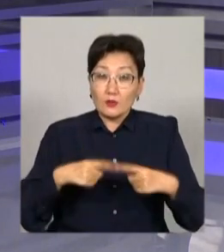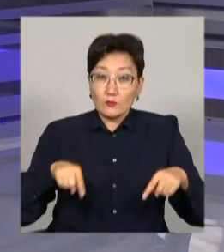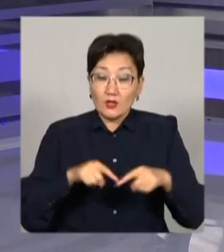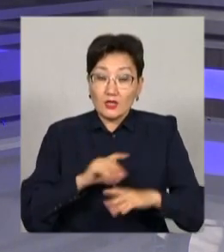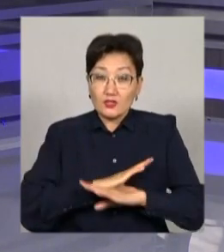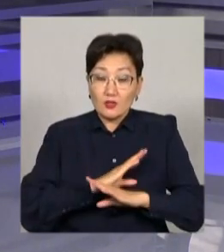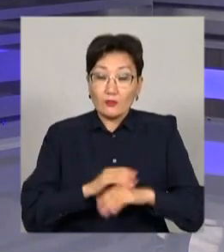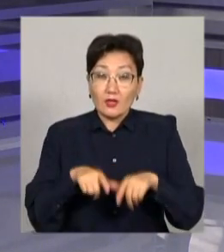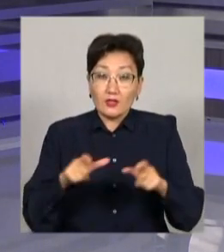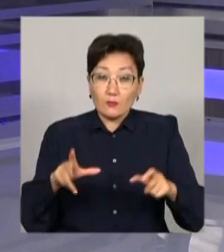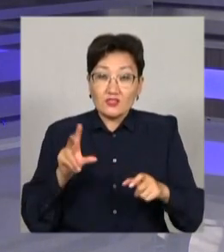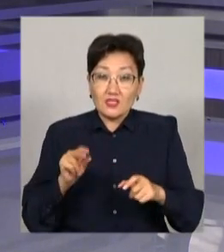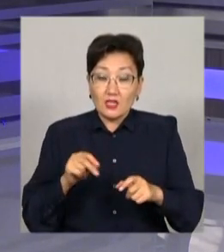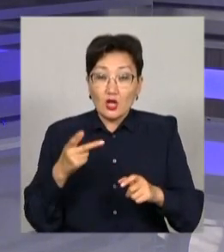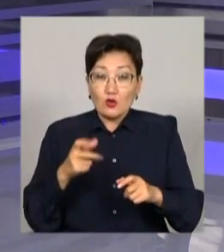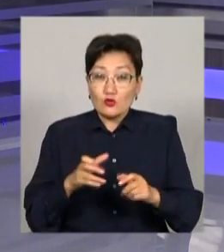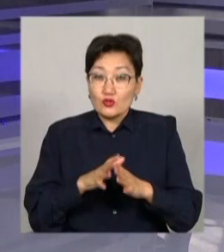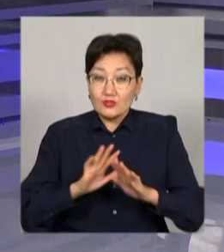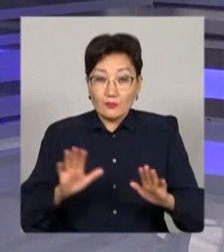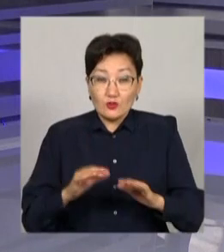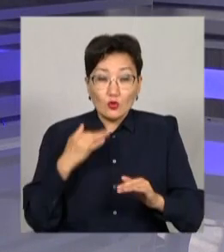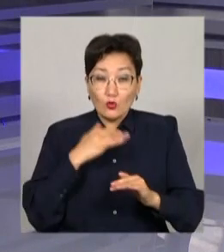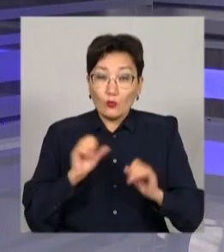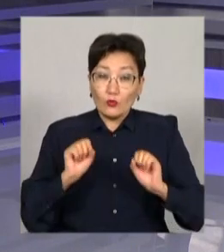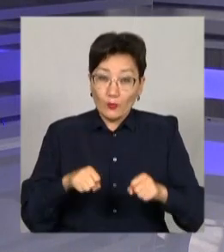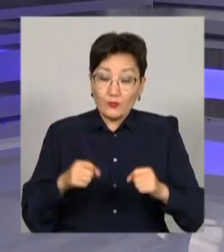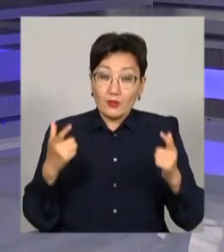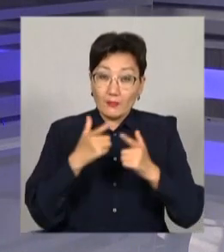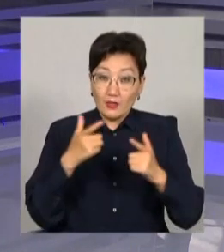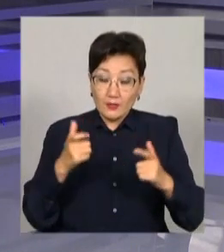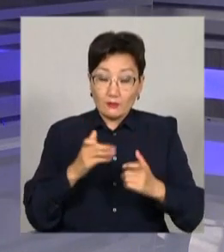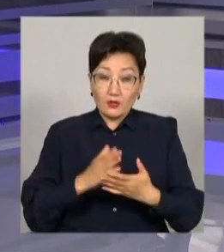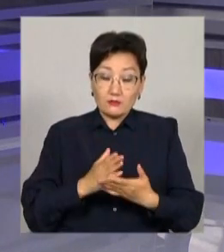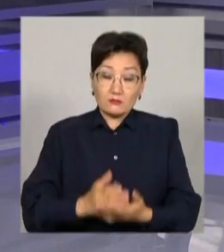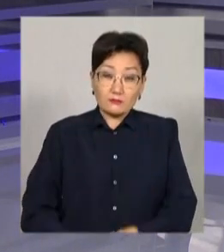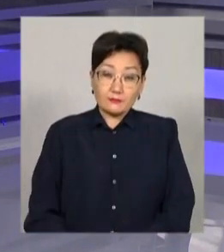саны 300 емес, одан да көп болуы мүмкін деген мәлімет таратып жатыр.